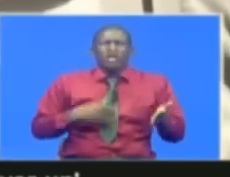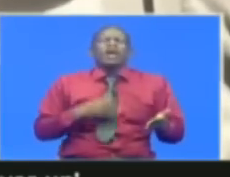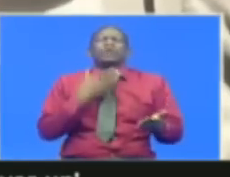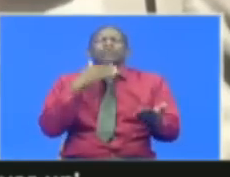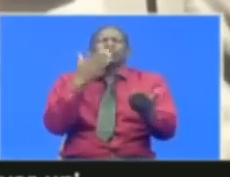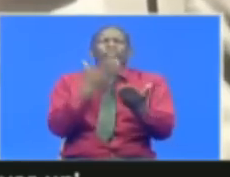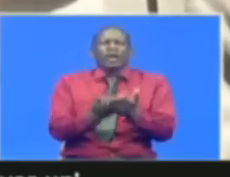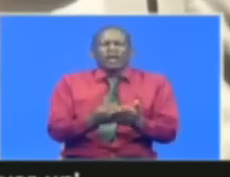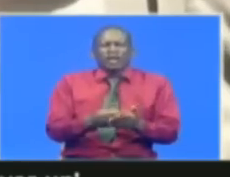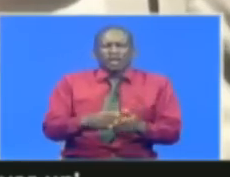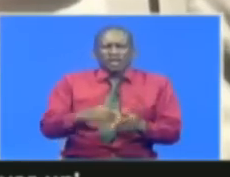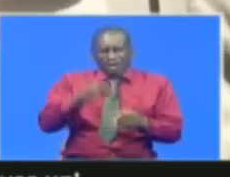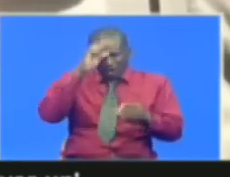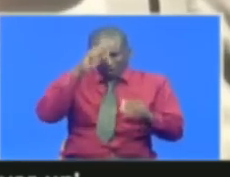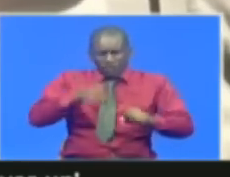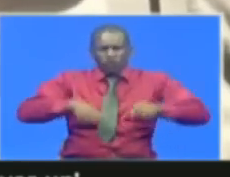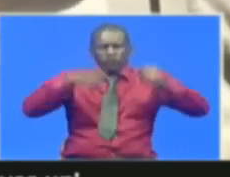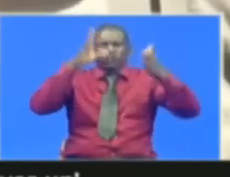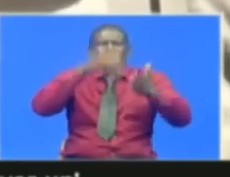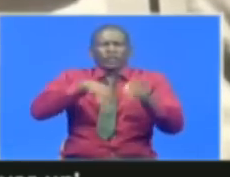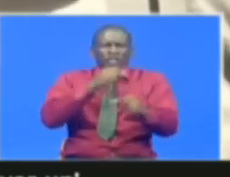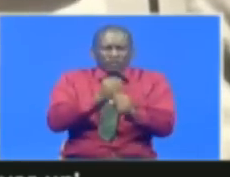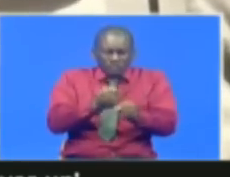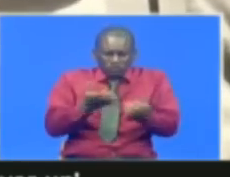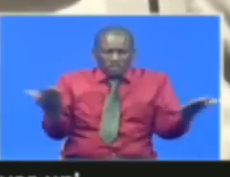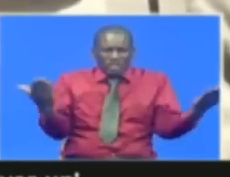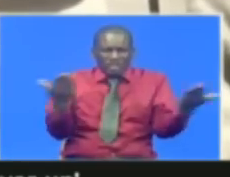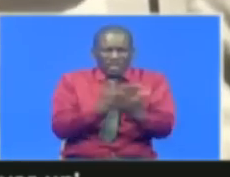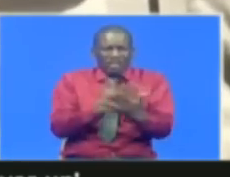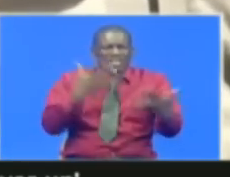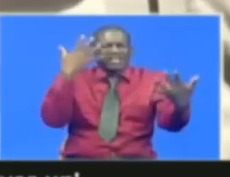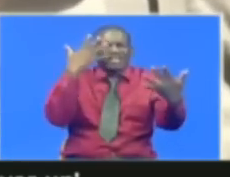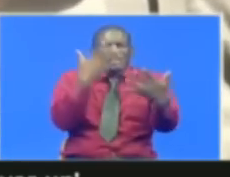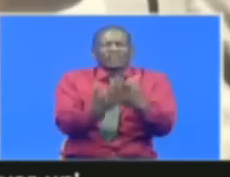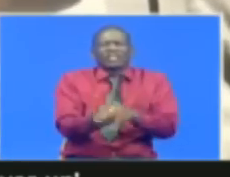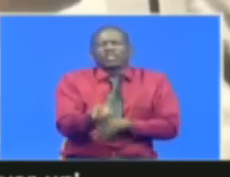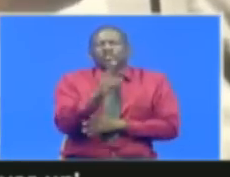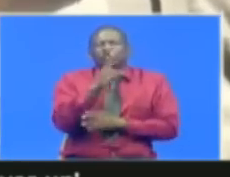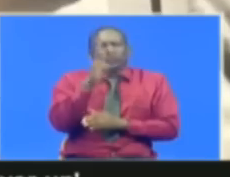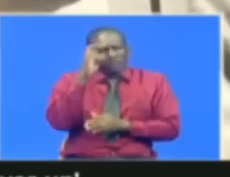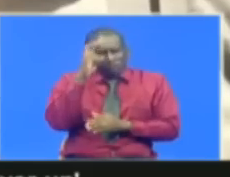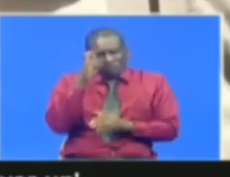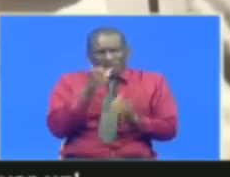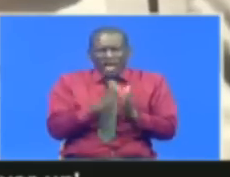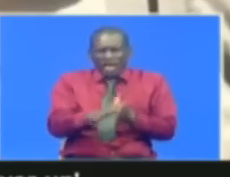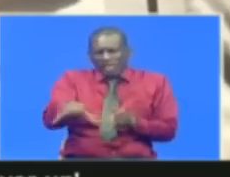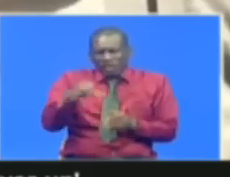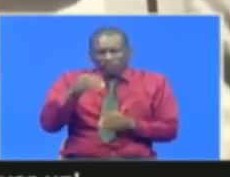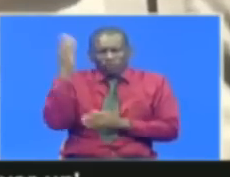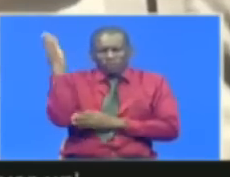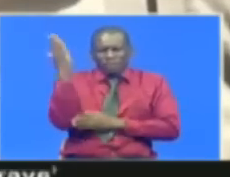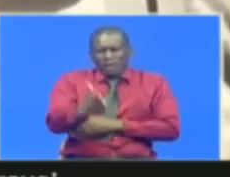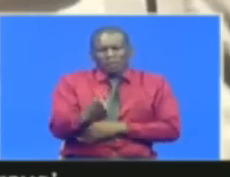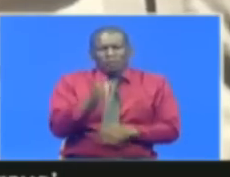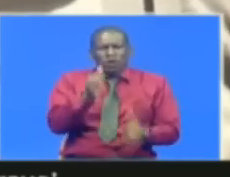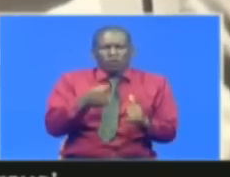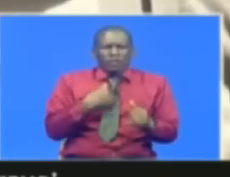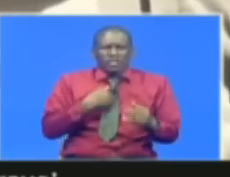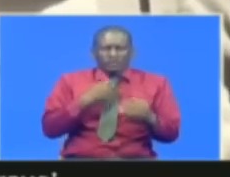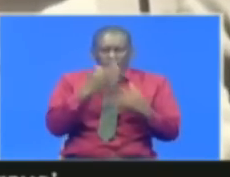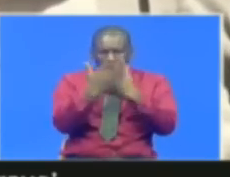wa serikali kwa ile kazi wamefanya leo usiku. Wameshika watu wawili na wamepatikana na panga ambayo